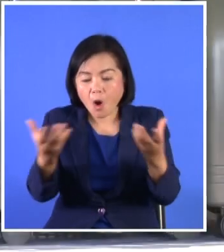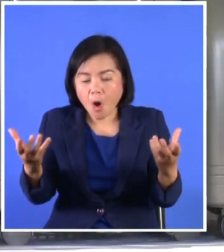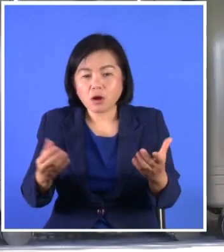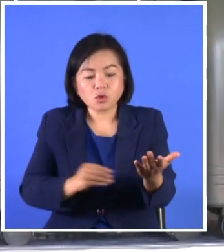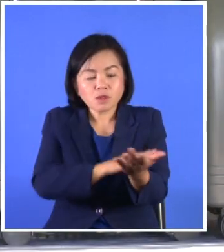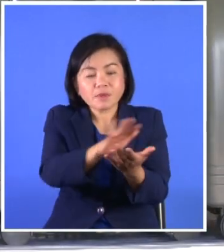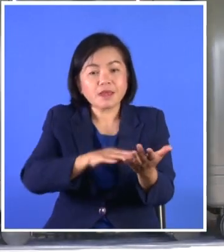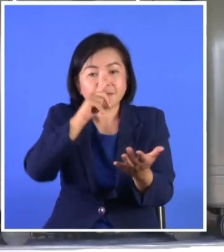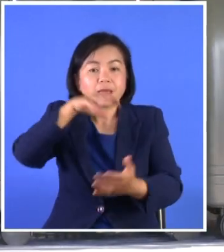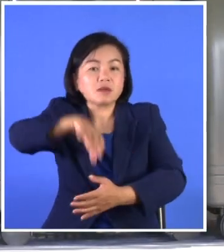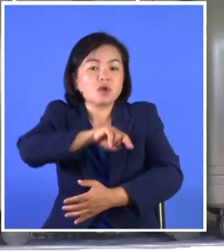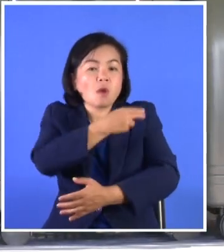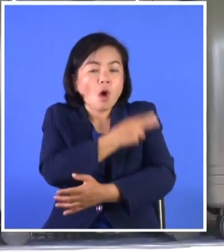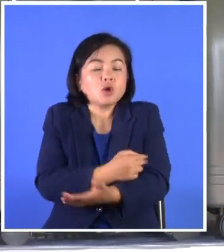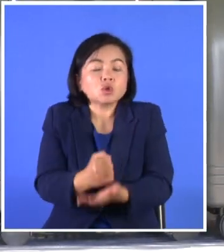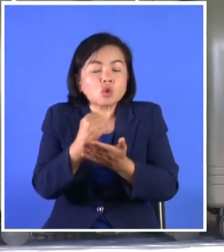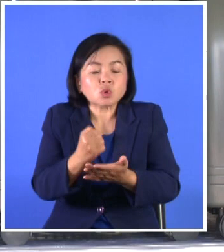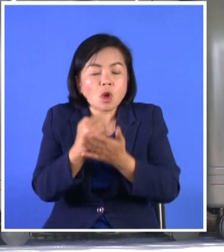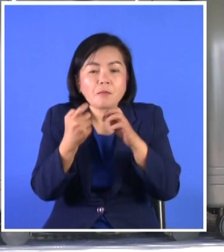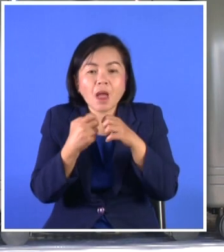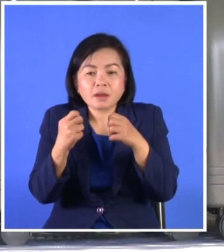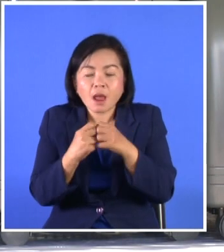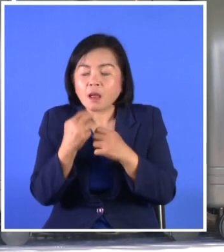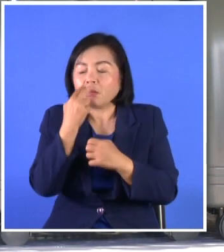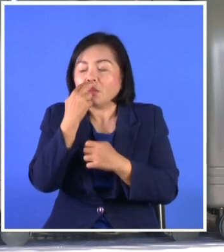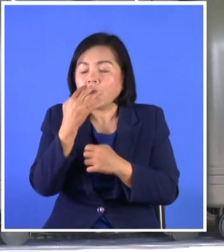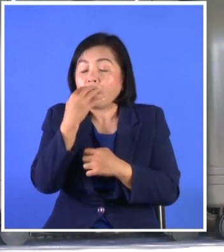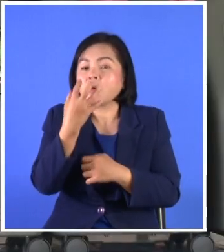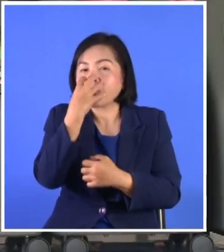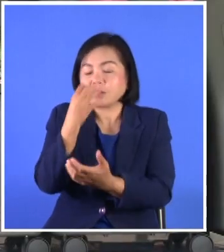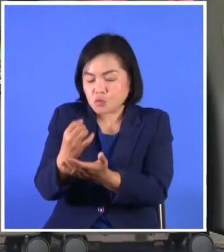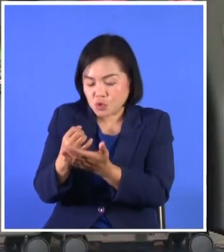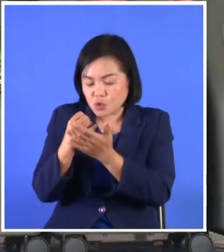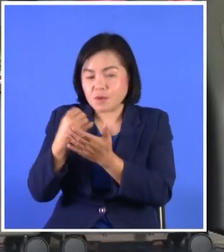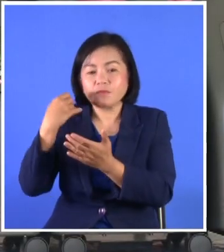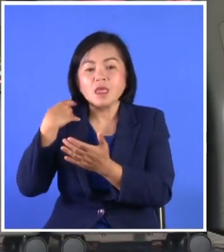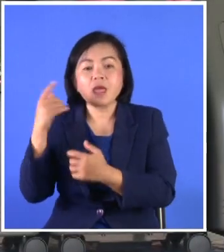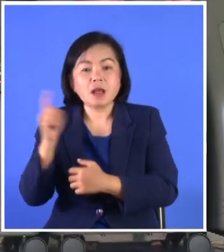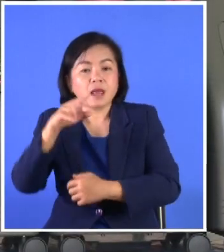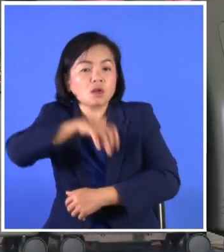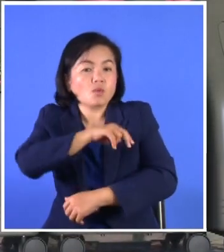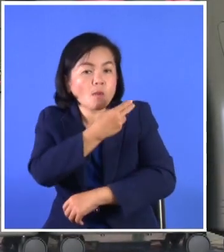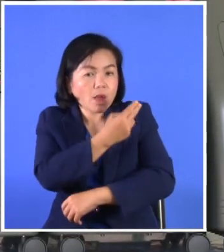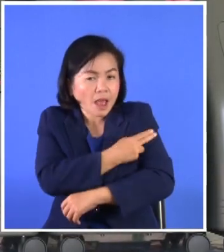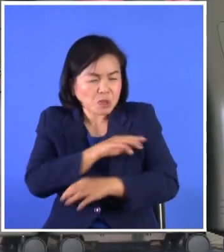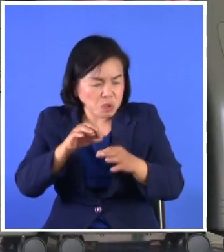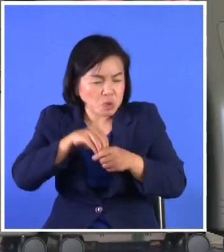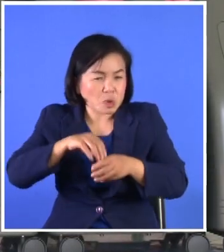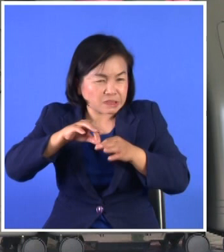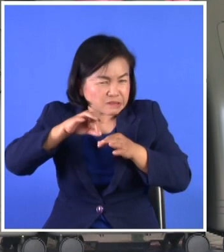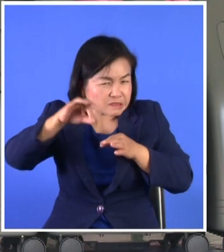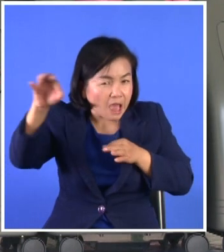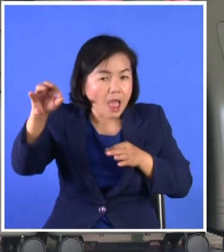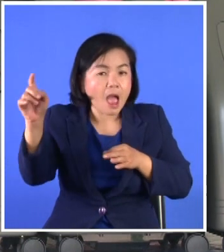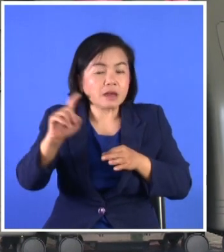ทศเพื่อจะช่วยเหลือผู้ป่วยที่มีปัญหาภาวะทางเดินหายใจอย่างต่อเนื่องค่ะแล้วหนึ่งในโรงพยาบาลที่ห่างไกลอย่างโรงพยาบาล